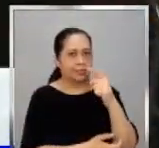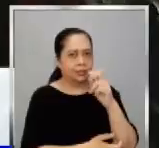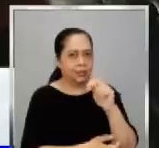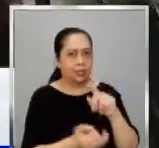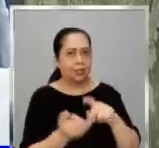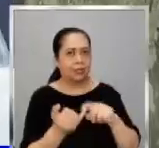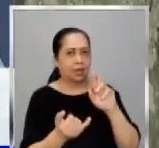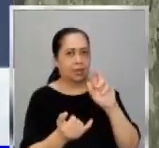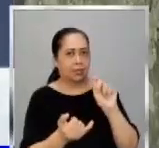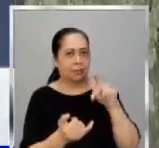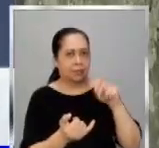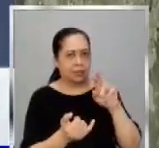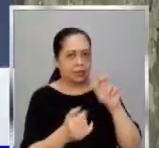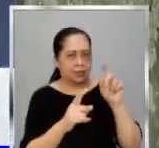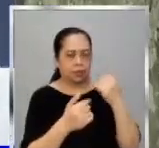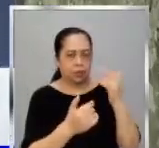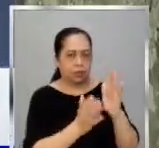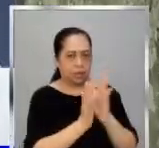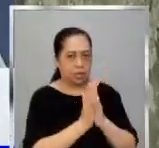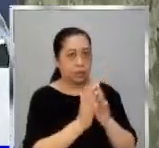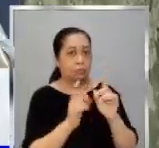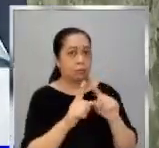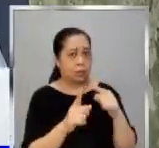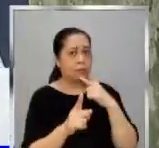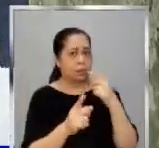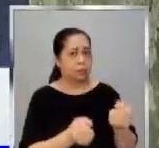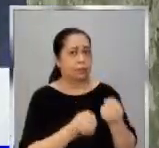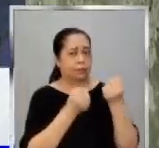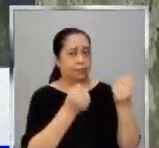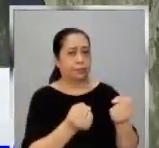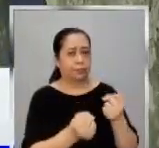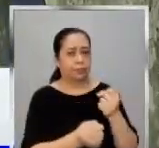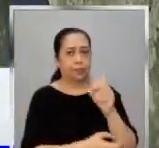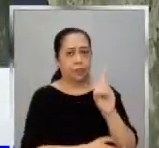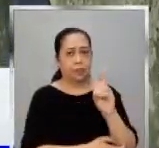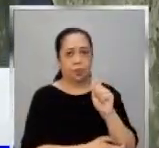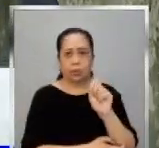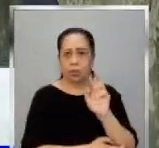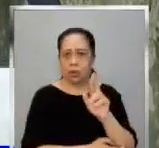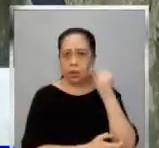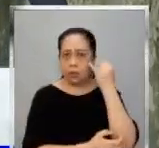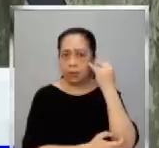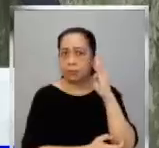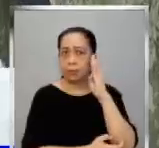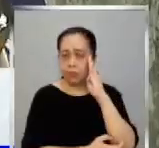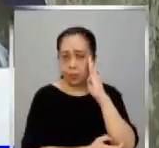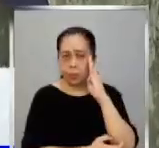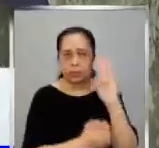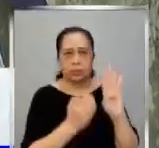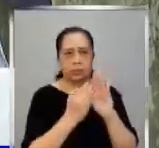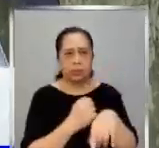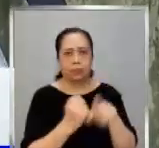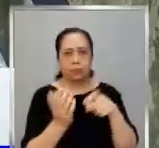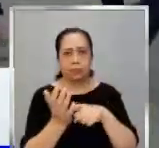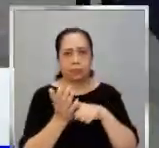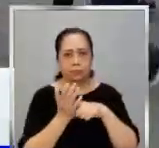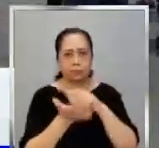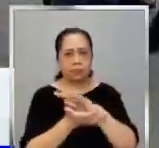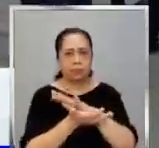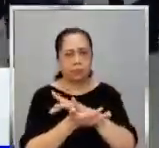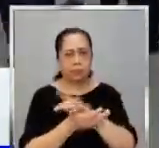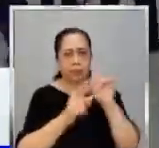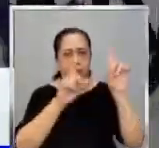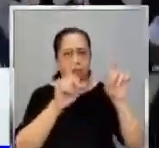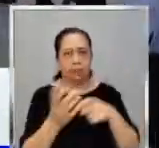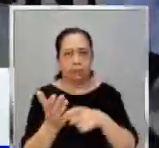sa Pilipinas. Pero nauna na rin iminungkahi ni Transportation Secretary Jaime Bautista na ibalik ang mandatory COVID-19 test